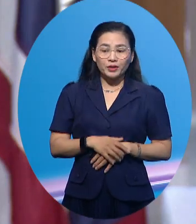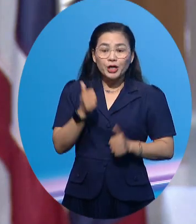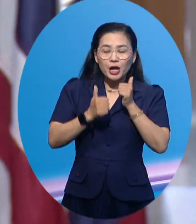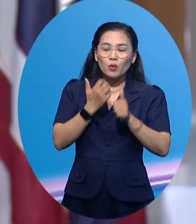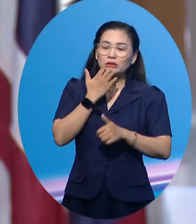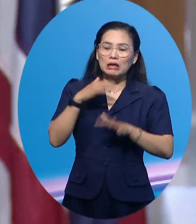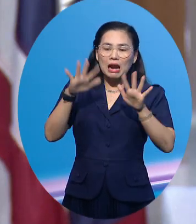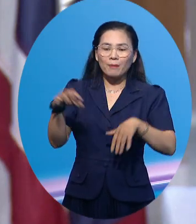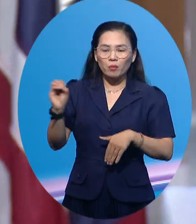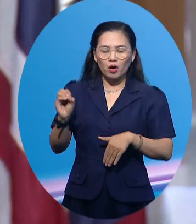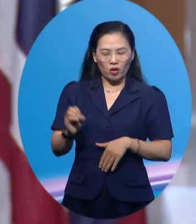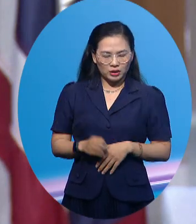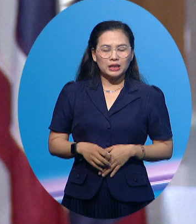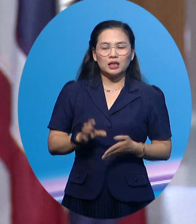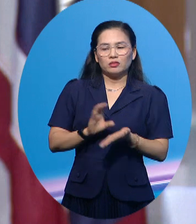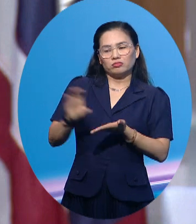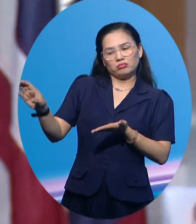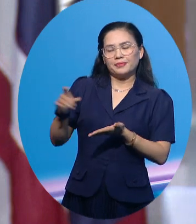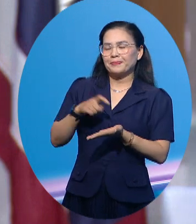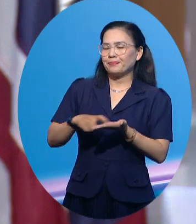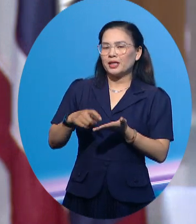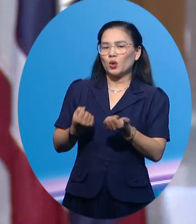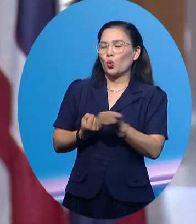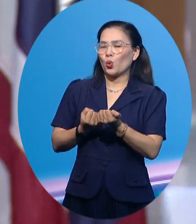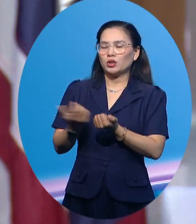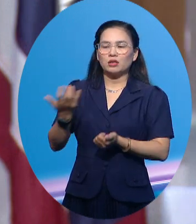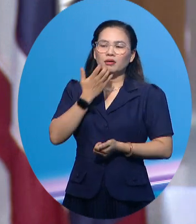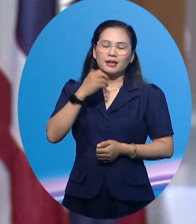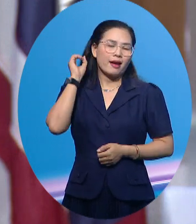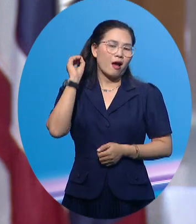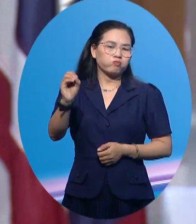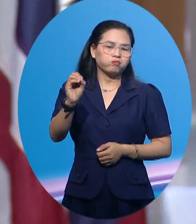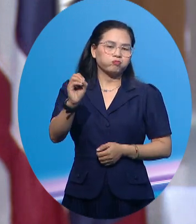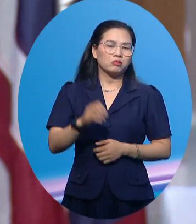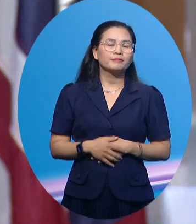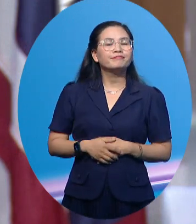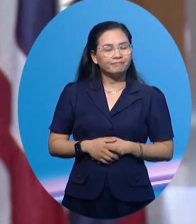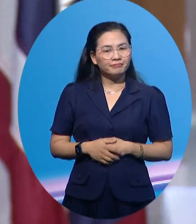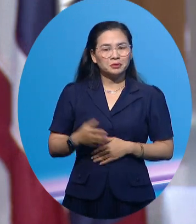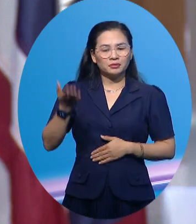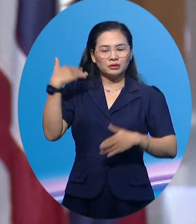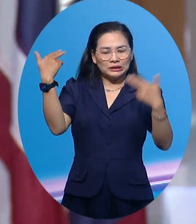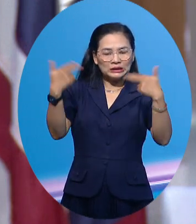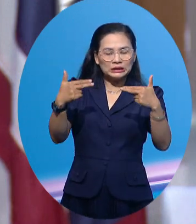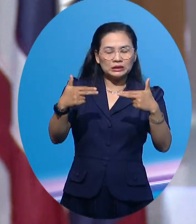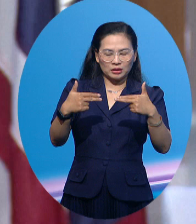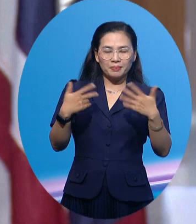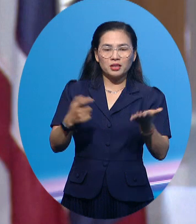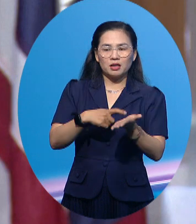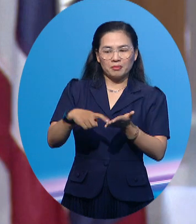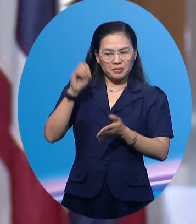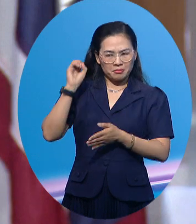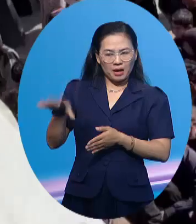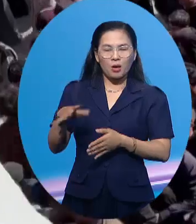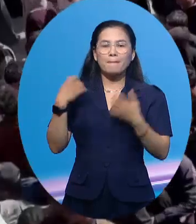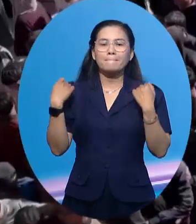mặt với những hạn chế về diện trợ quân sự từ Mỹ Đây là cảnh báo mạnh mẽ nhất của Mỹ từ khi cuộc chiến của Israel với hamas bắt đầu